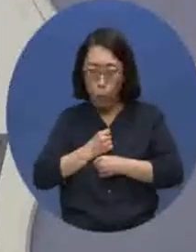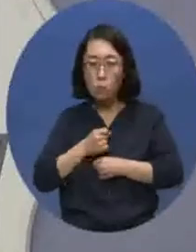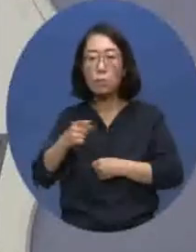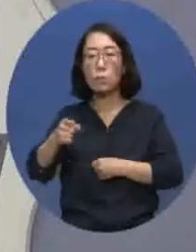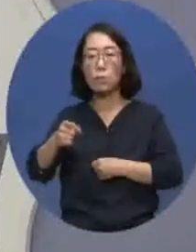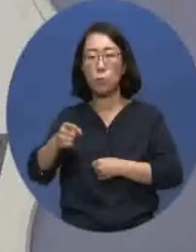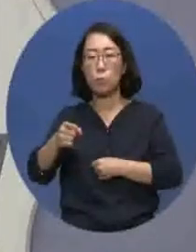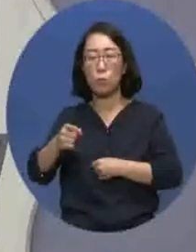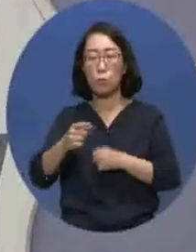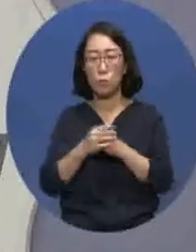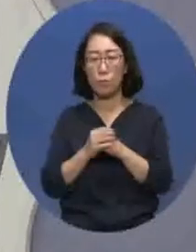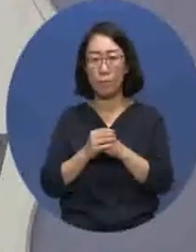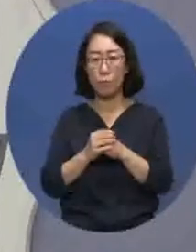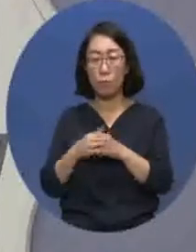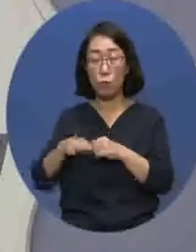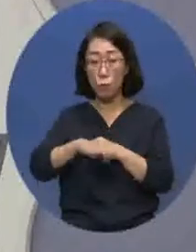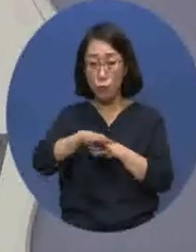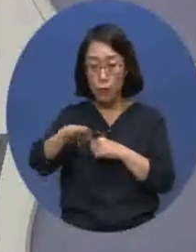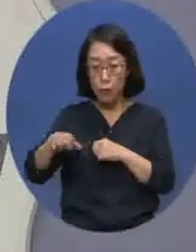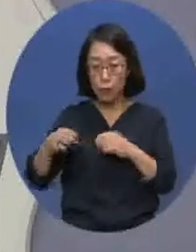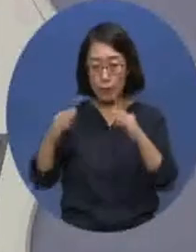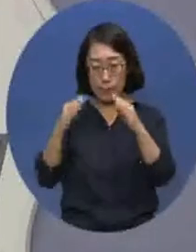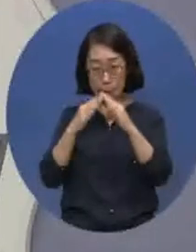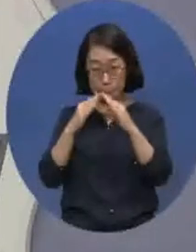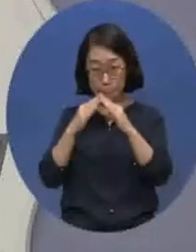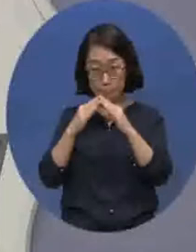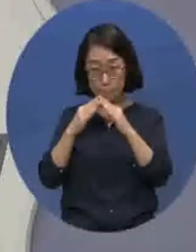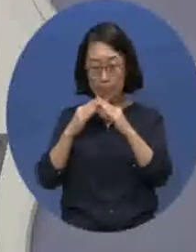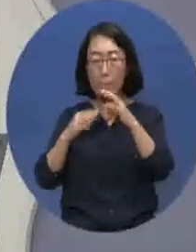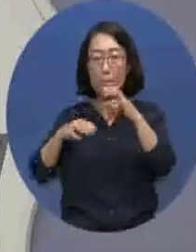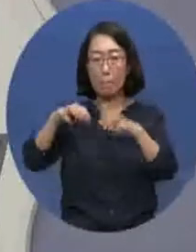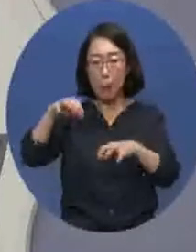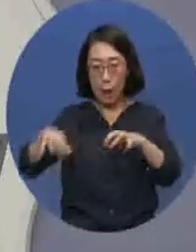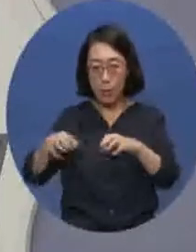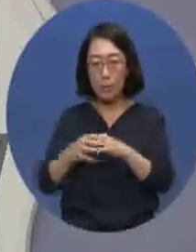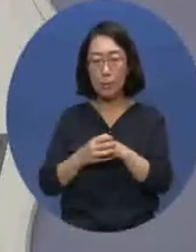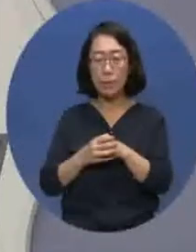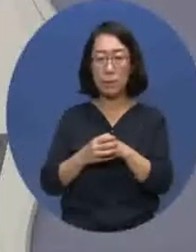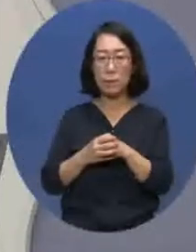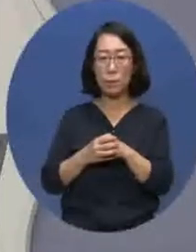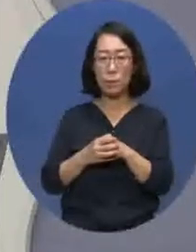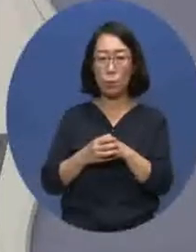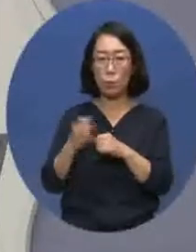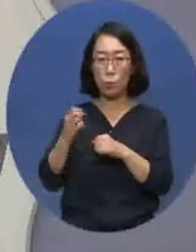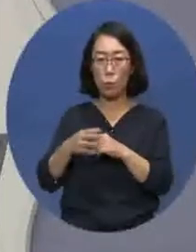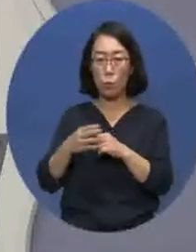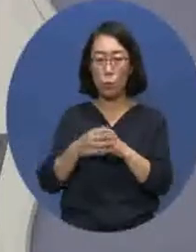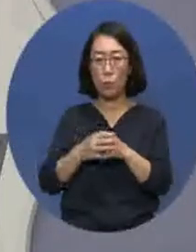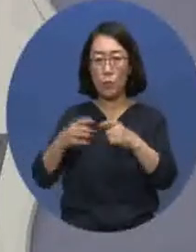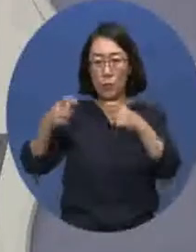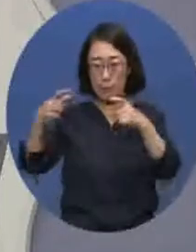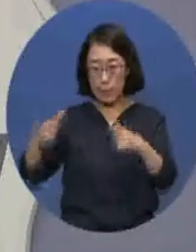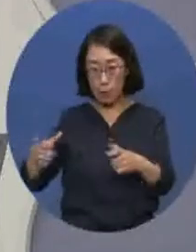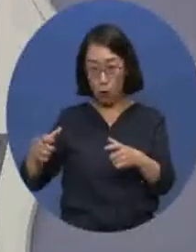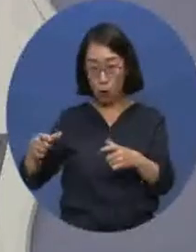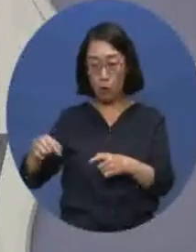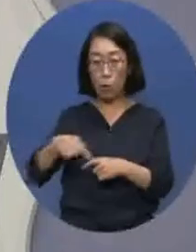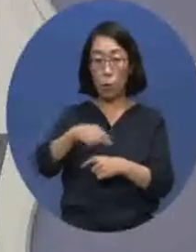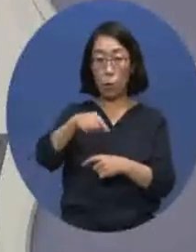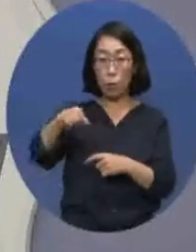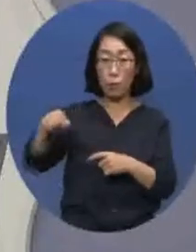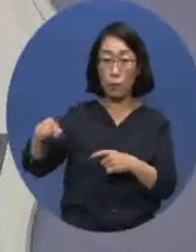있으니 우리는 우선 우리 집 우리 마을 우리 뭐 한 주시오 이렇게